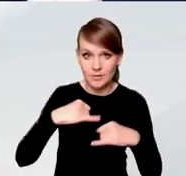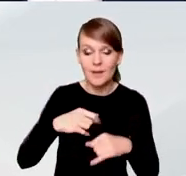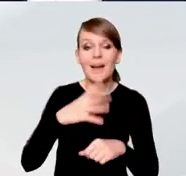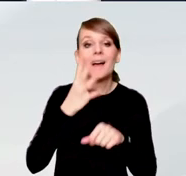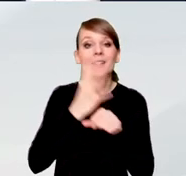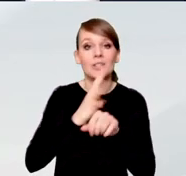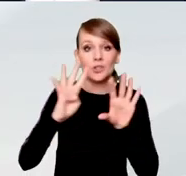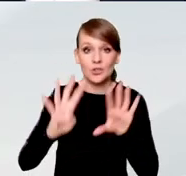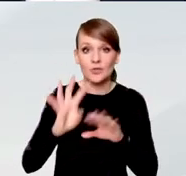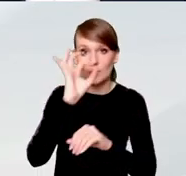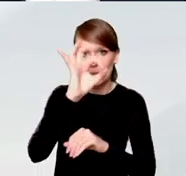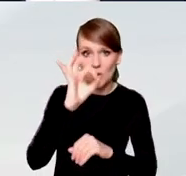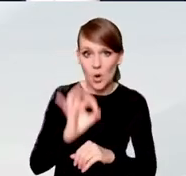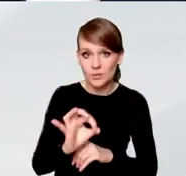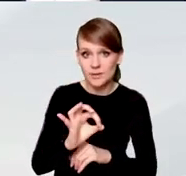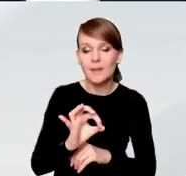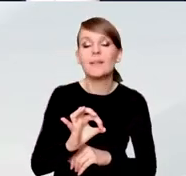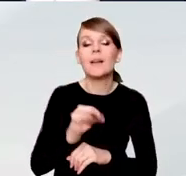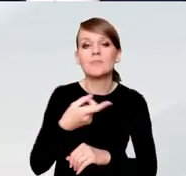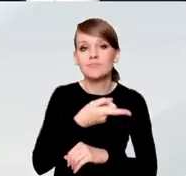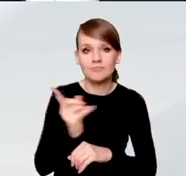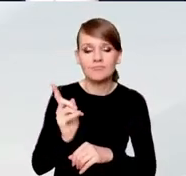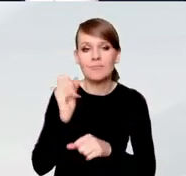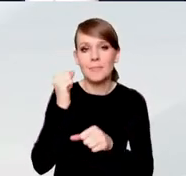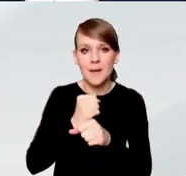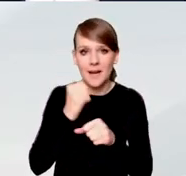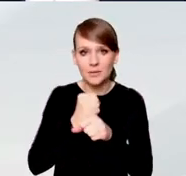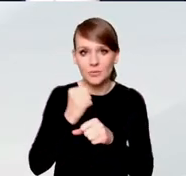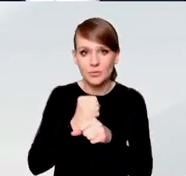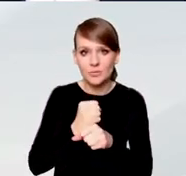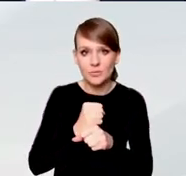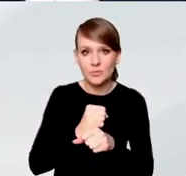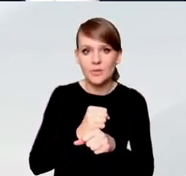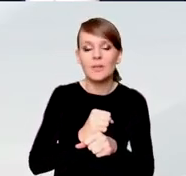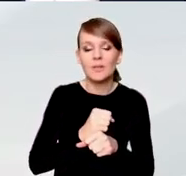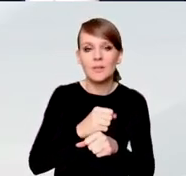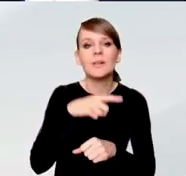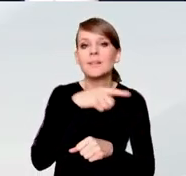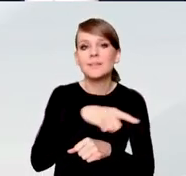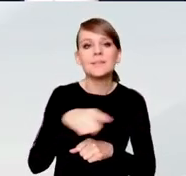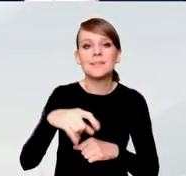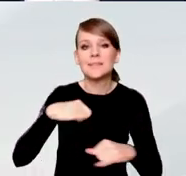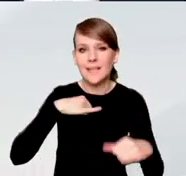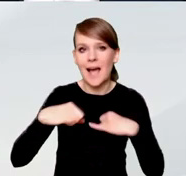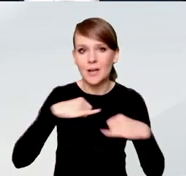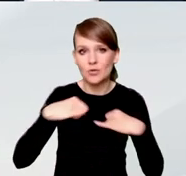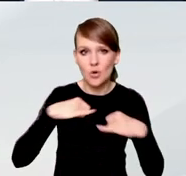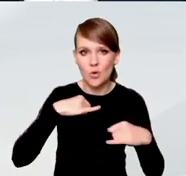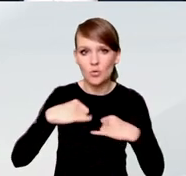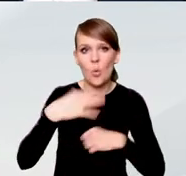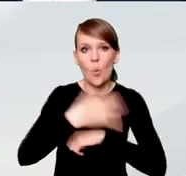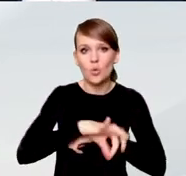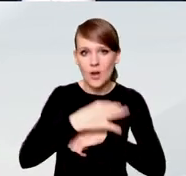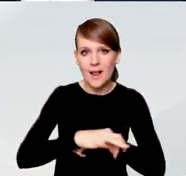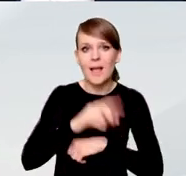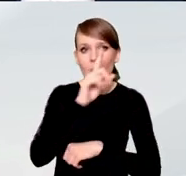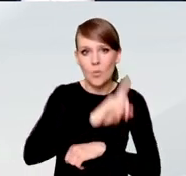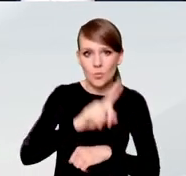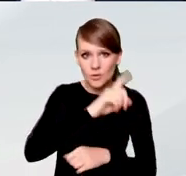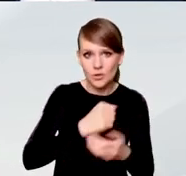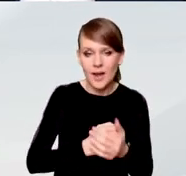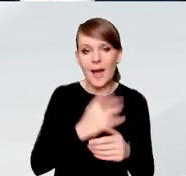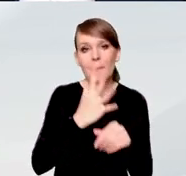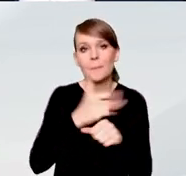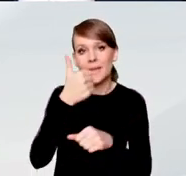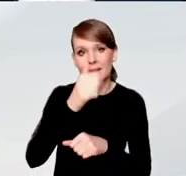49% to są pracownicy czy kadra zarządzająca uczelniami publicznymi,